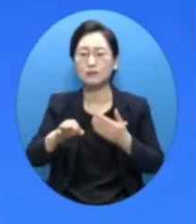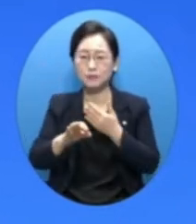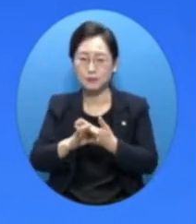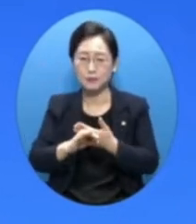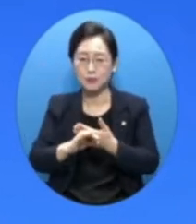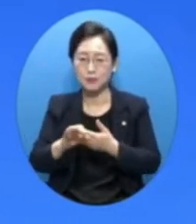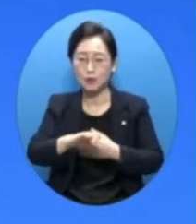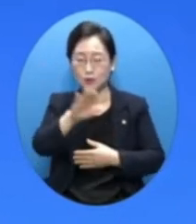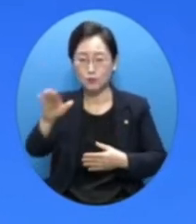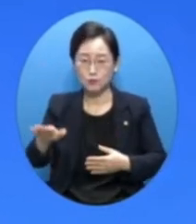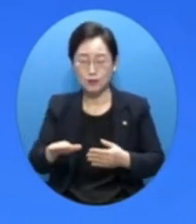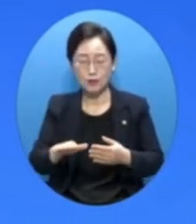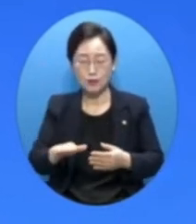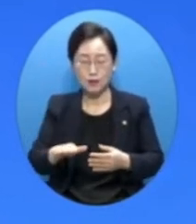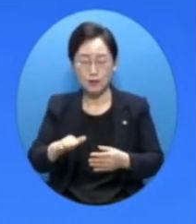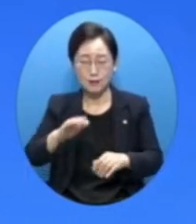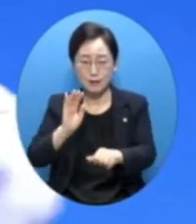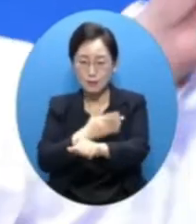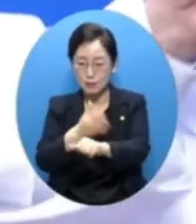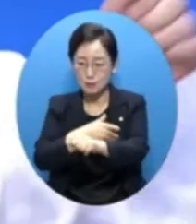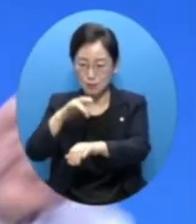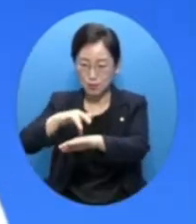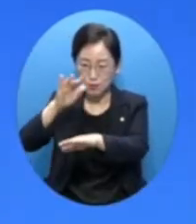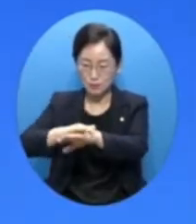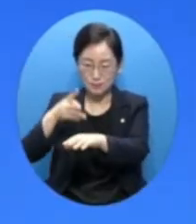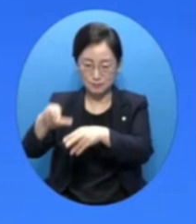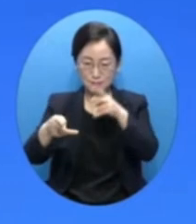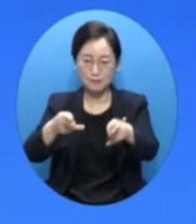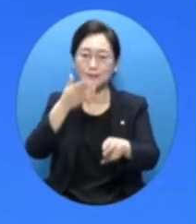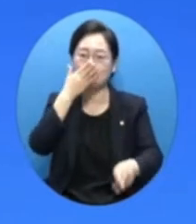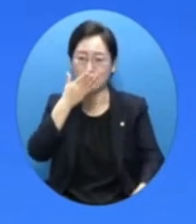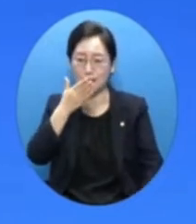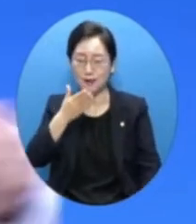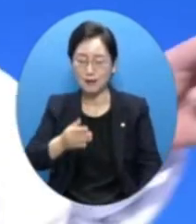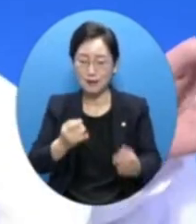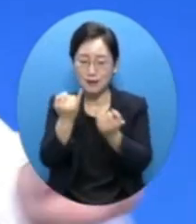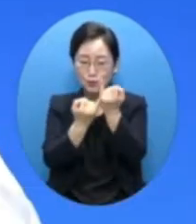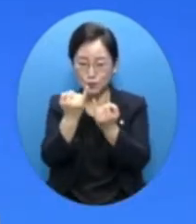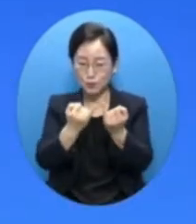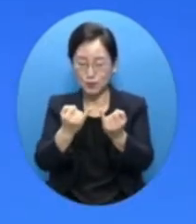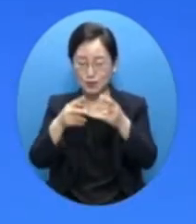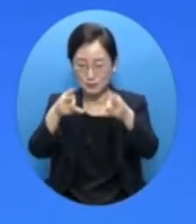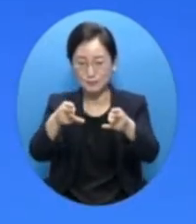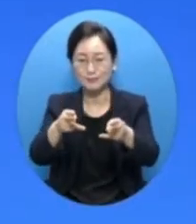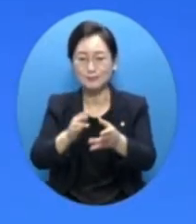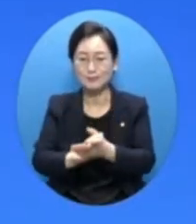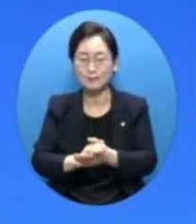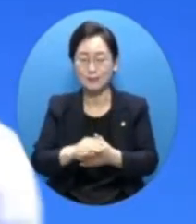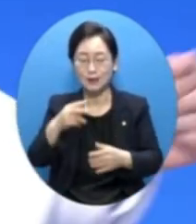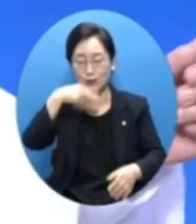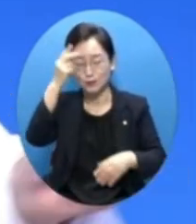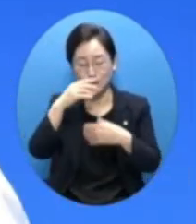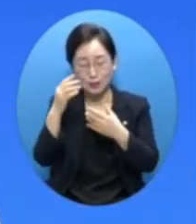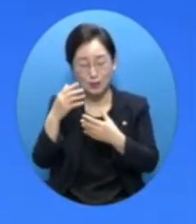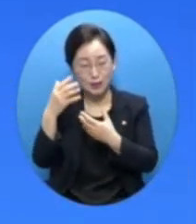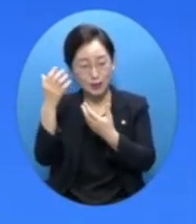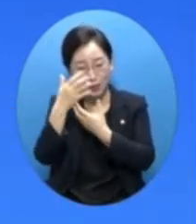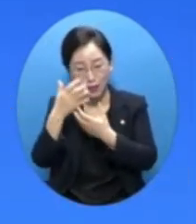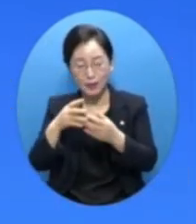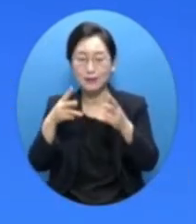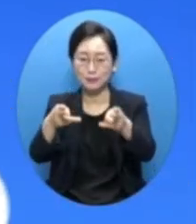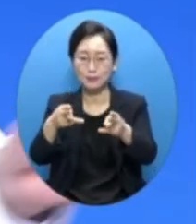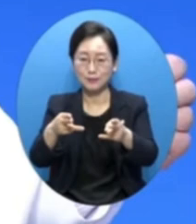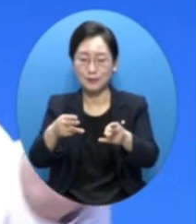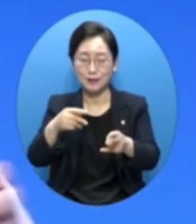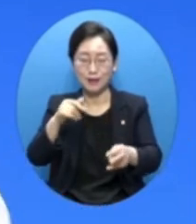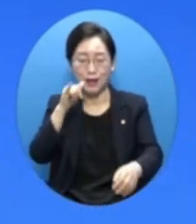우리를 얽어매거는 모든 잘못된 관습을 벗어버리게 되는 것입니다. 동성에서 벗어나게 되고 술 중독에서 벗어나게 되고 마약